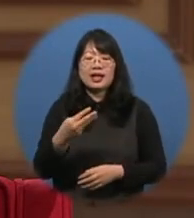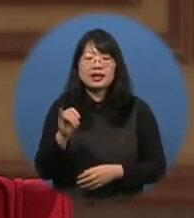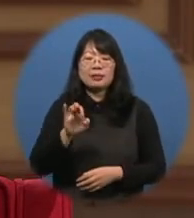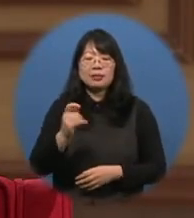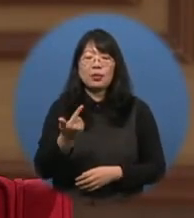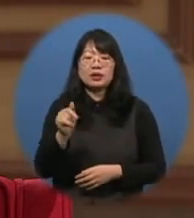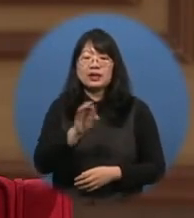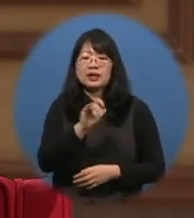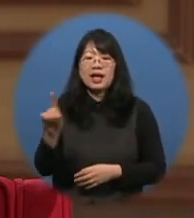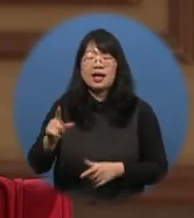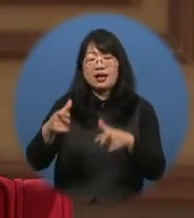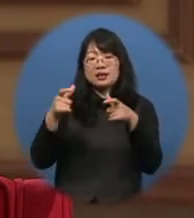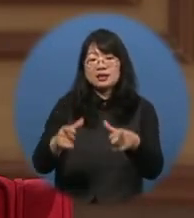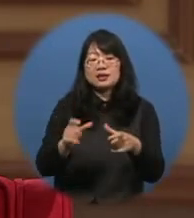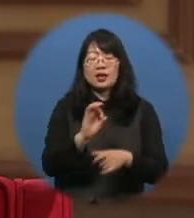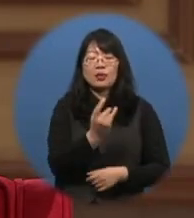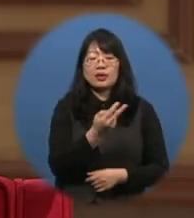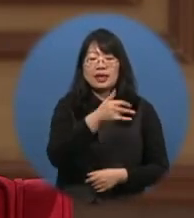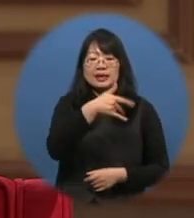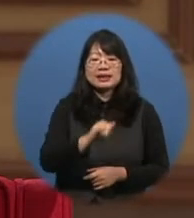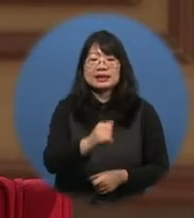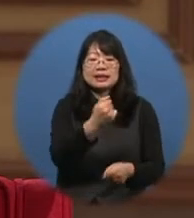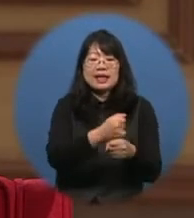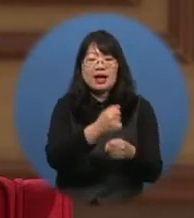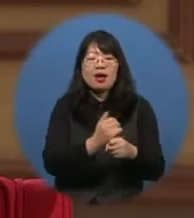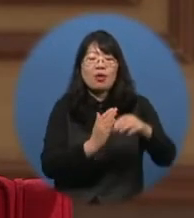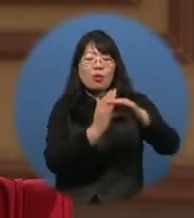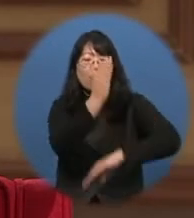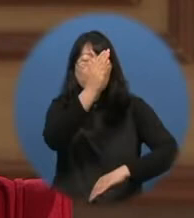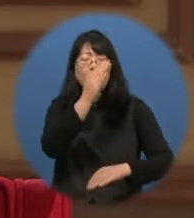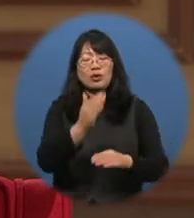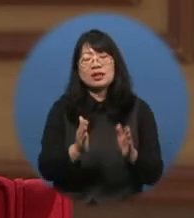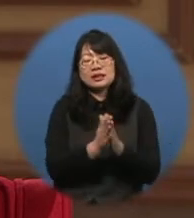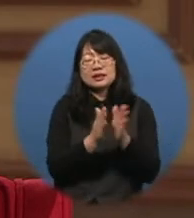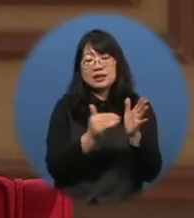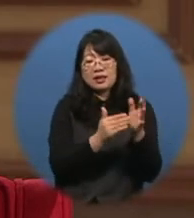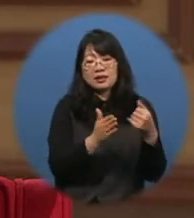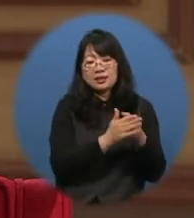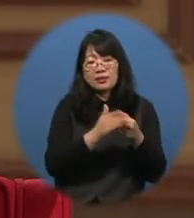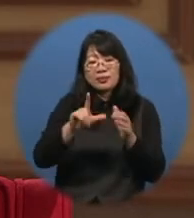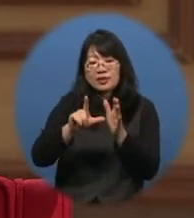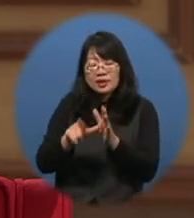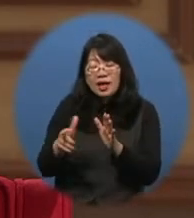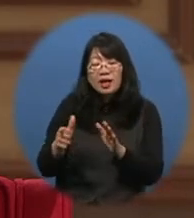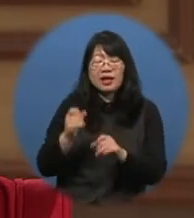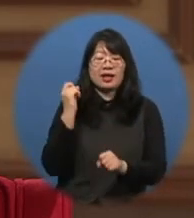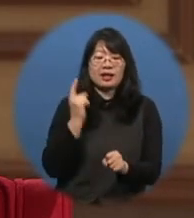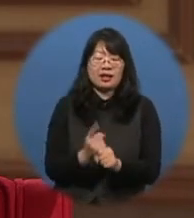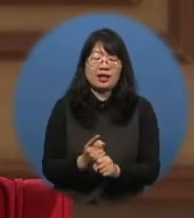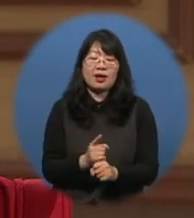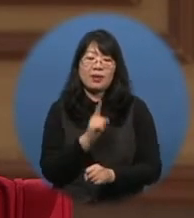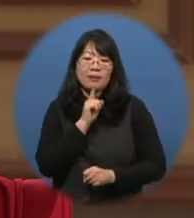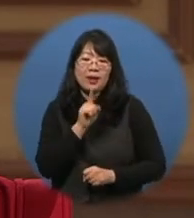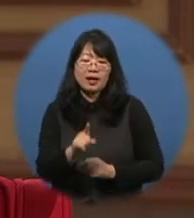지역에 오렌지 생산이 과잉으로 치닫게 되니까 예. 그때 이제